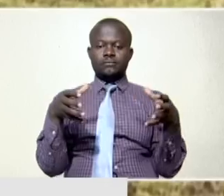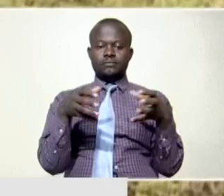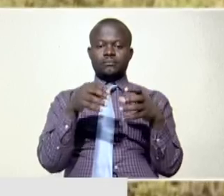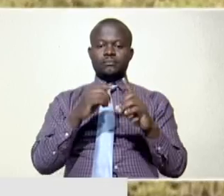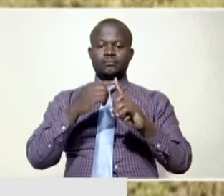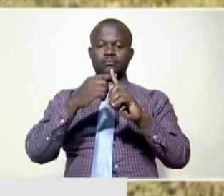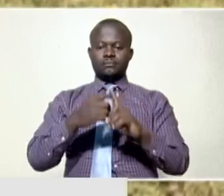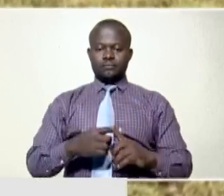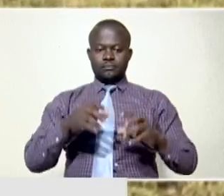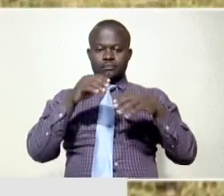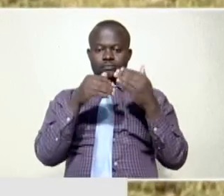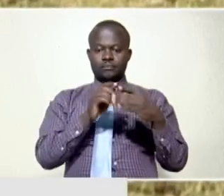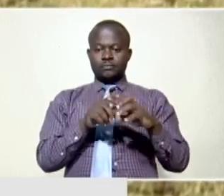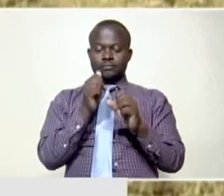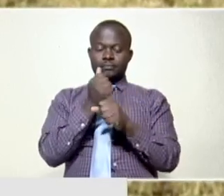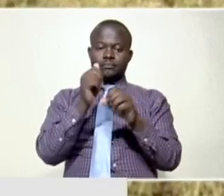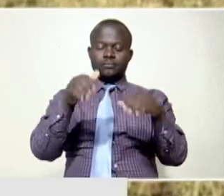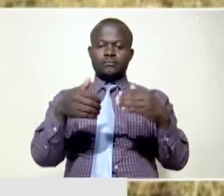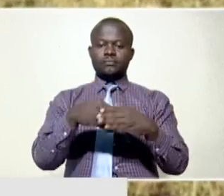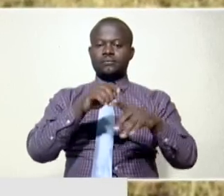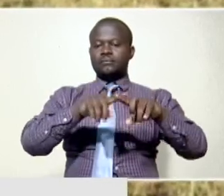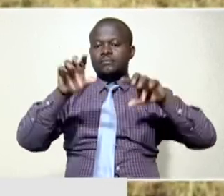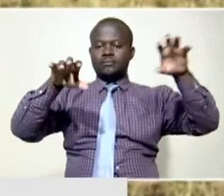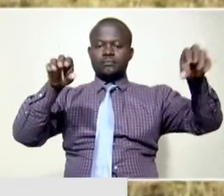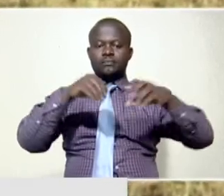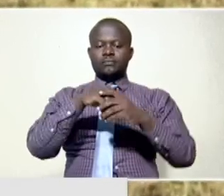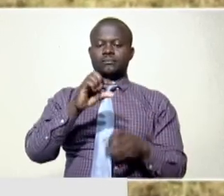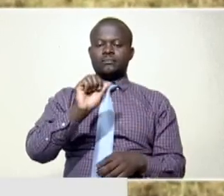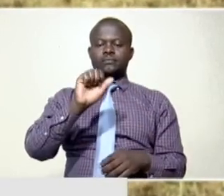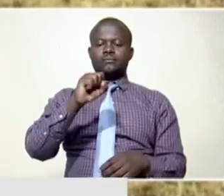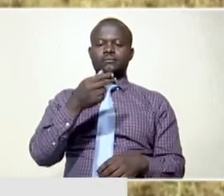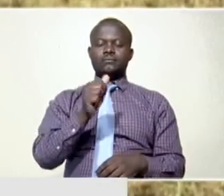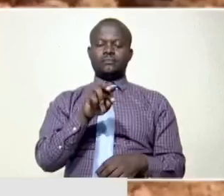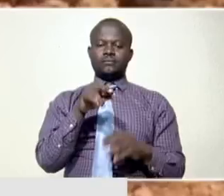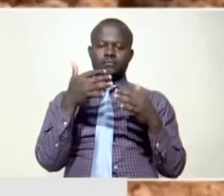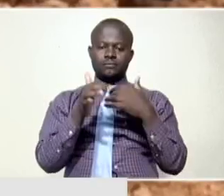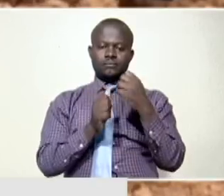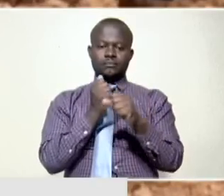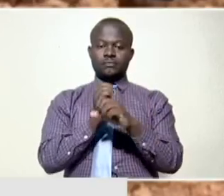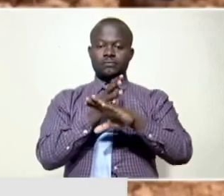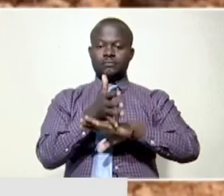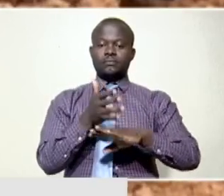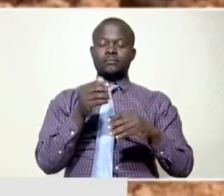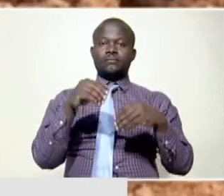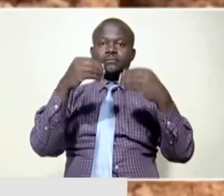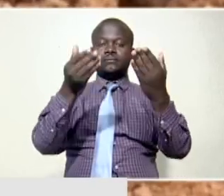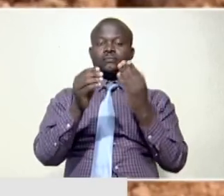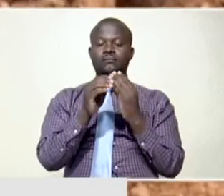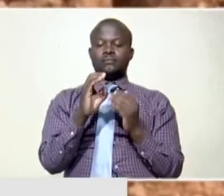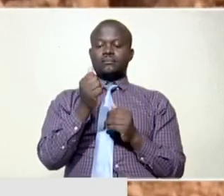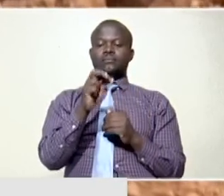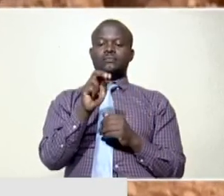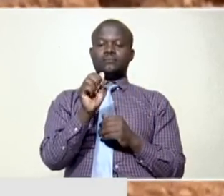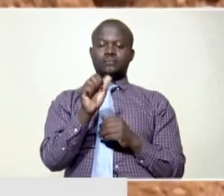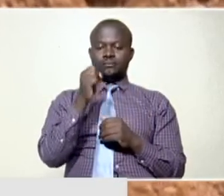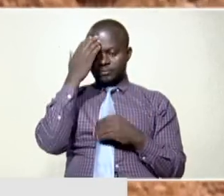matsinda atandukanye y'abakora ubuhinzi mu tugari tunyuranye two mu murenge wa Gashari. Bazimaranye umwaka urenga bakaba bari bazihawe na Karitasi kugira